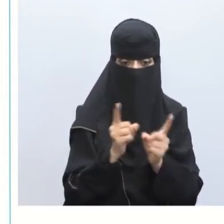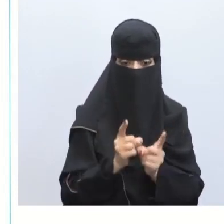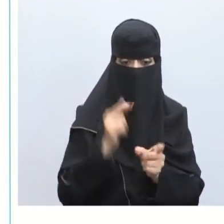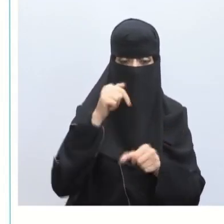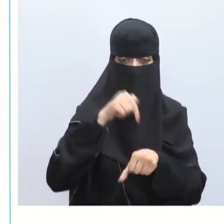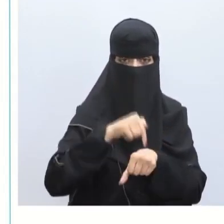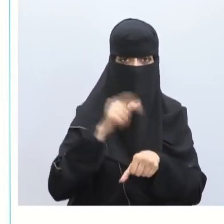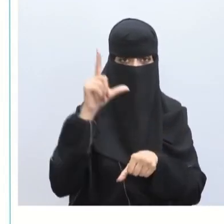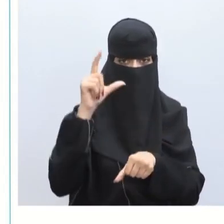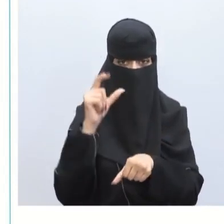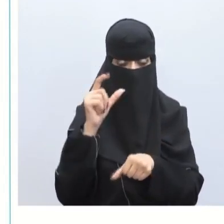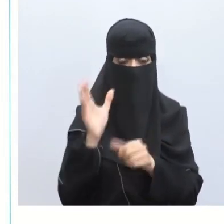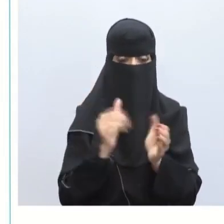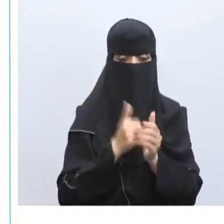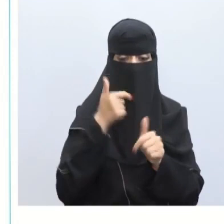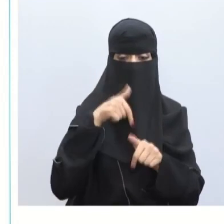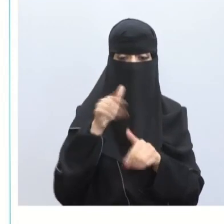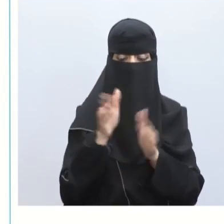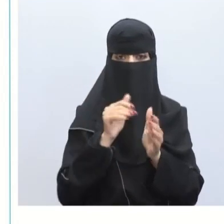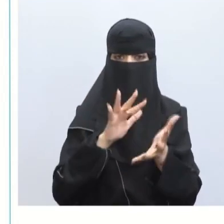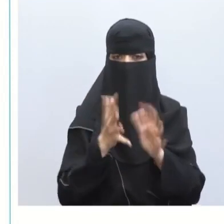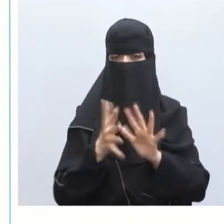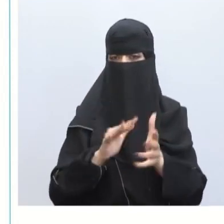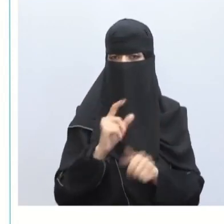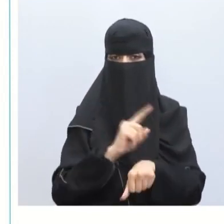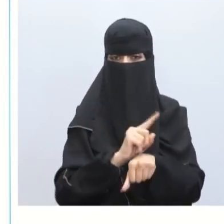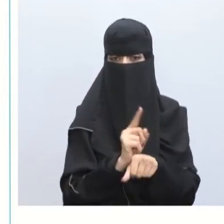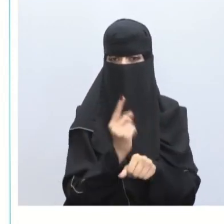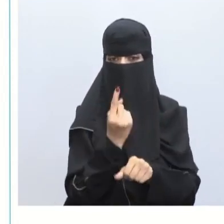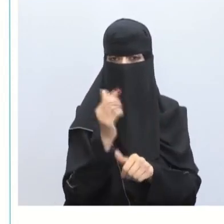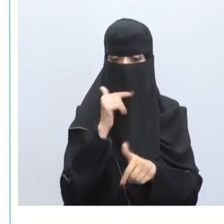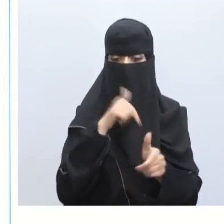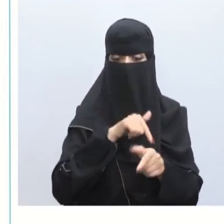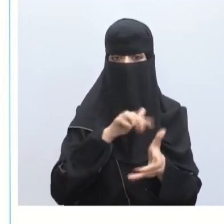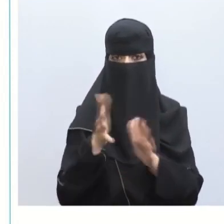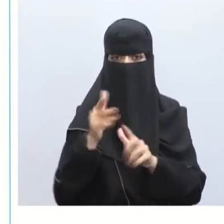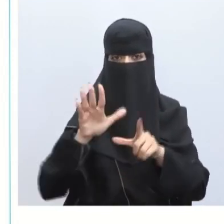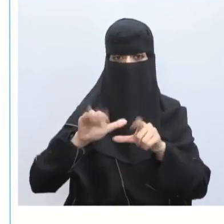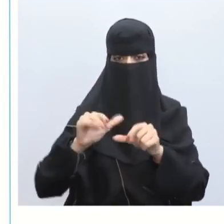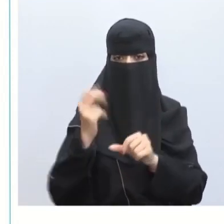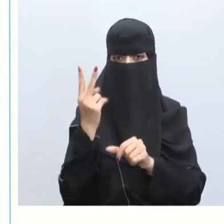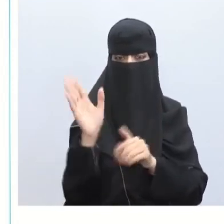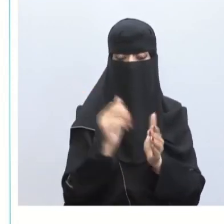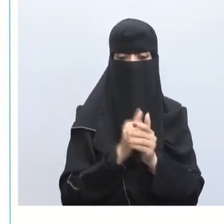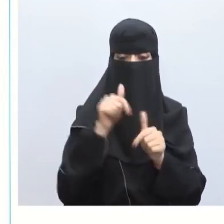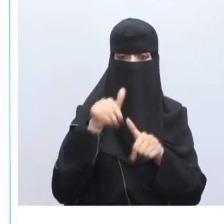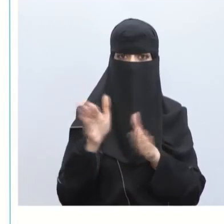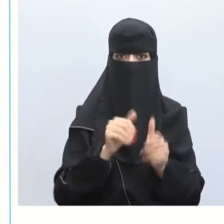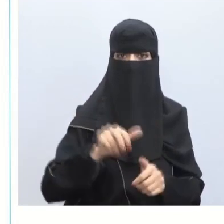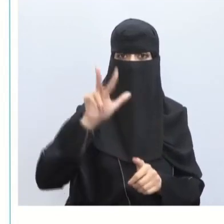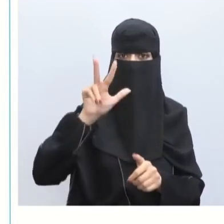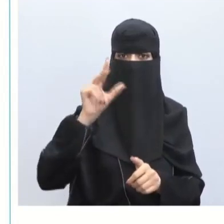في مده زمنيه قصيره ممكن تكون ساعات الى اسبوعين والطقس